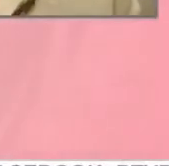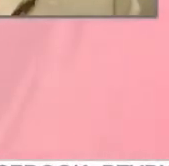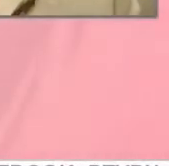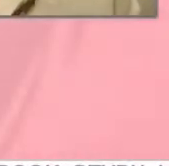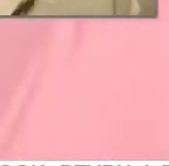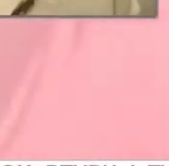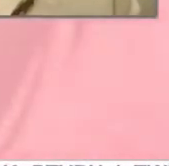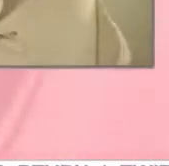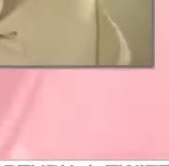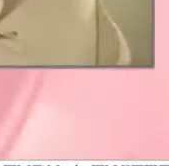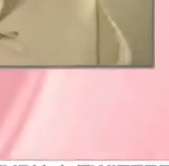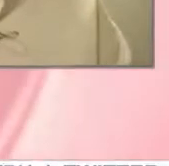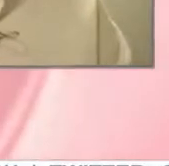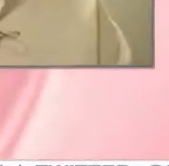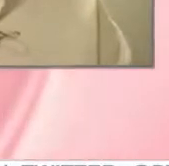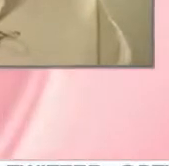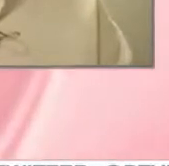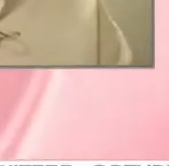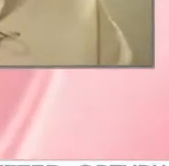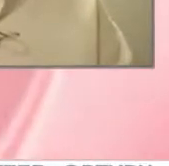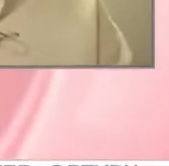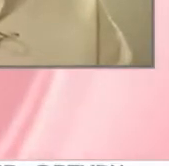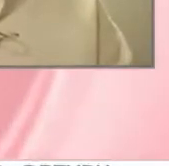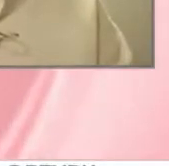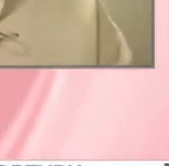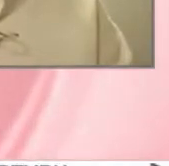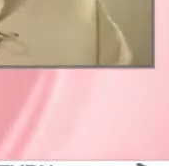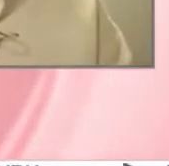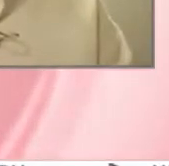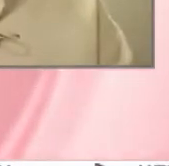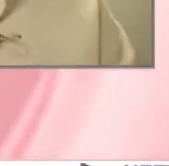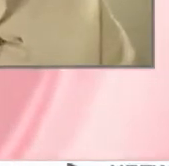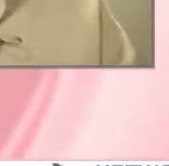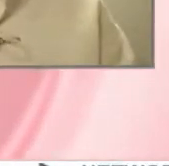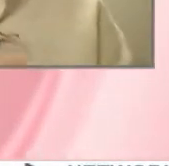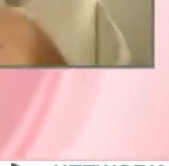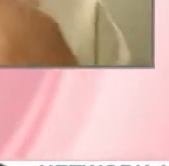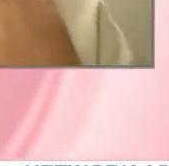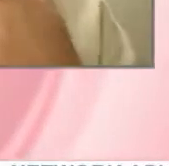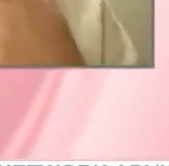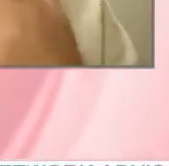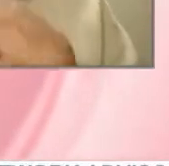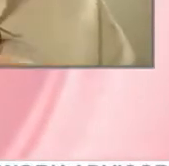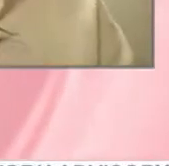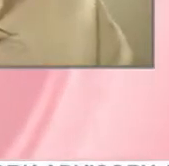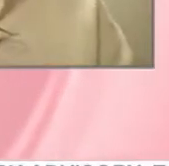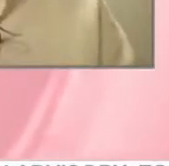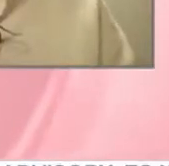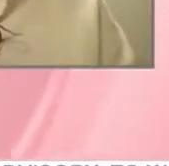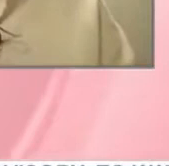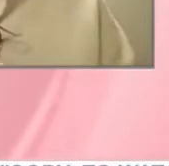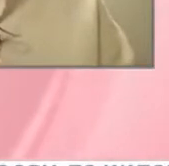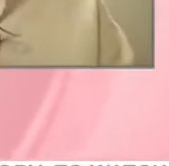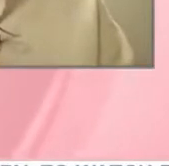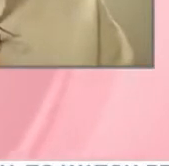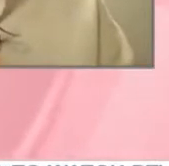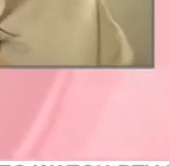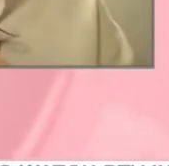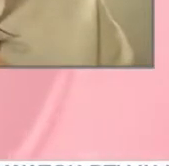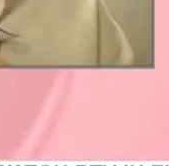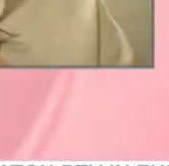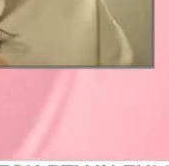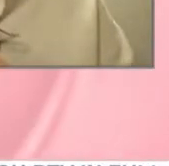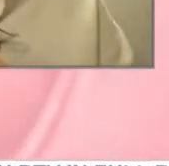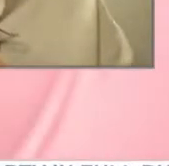Attorney, doktor pala ang maging attorney tuloy. Doc, maraming nakakaalam nito ngayon, no? Ang tanong dyan, sino-sino ba